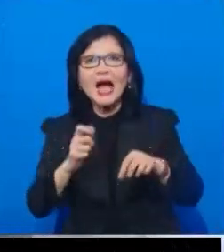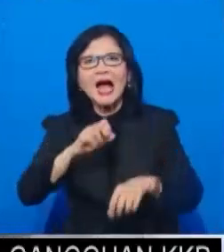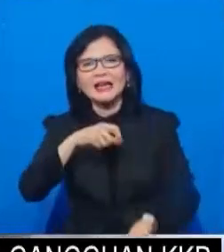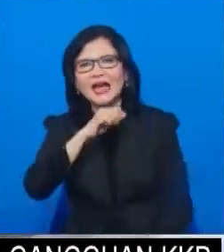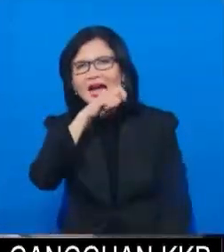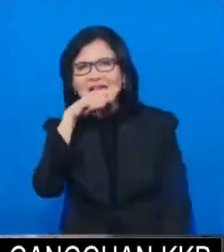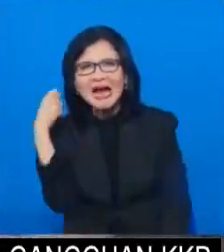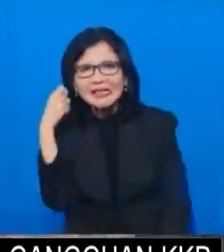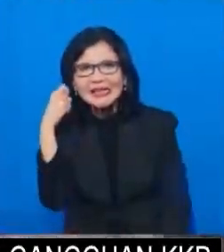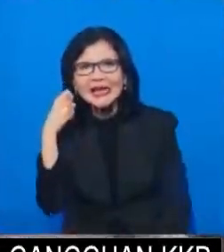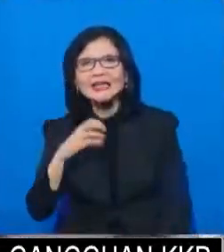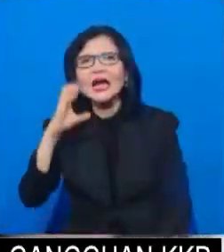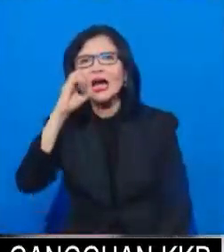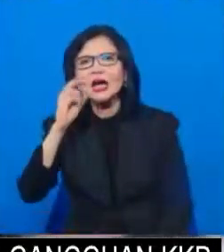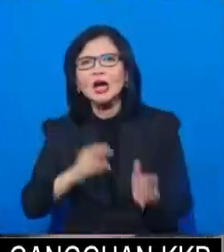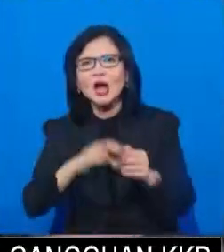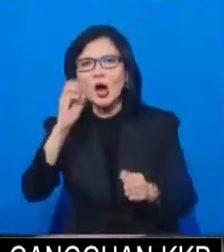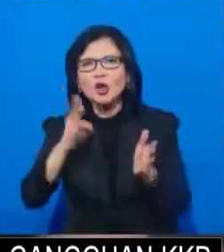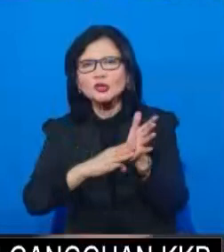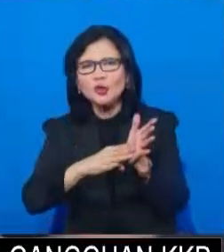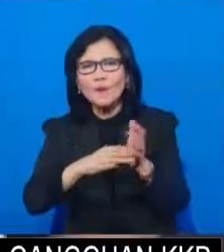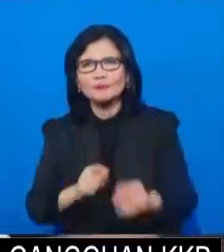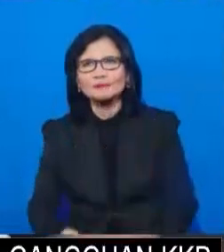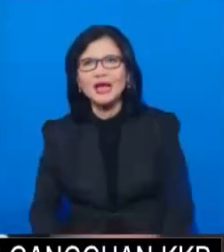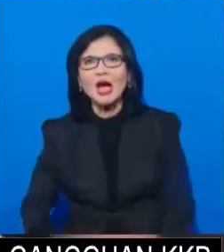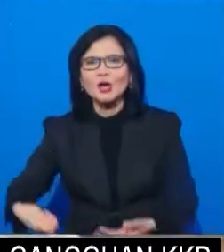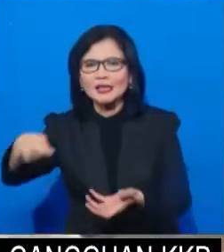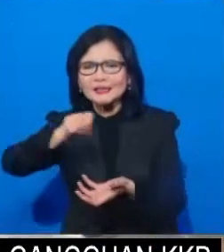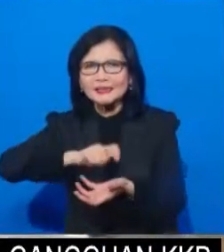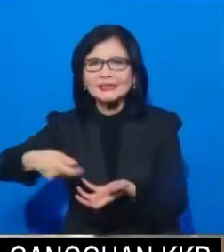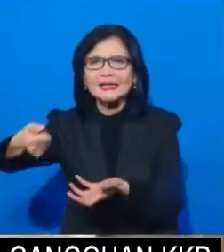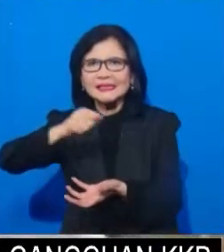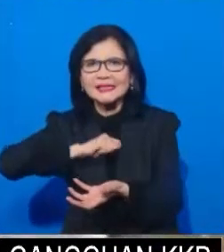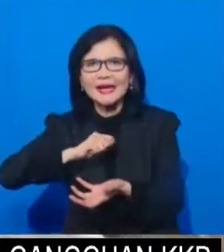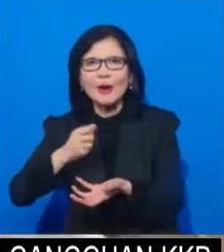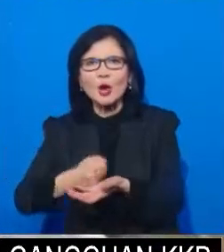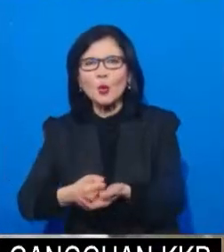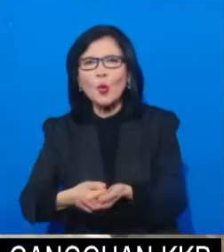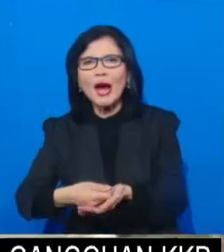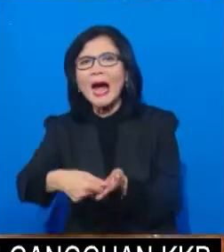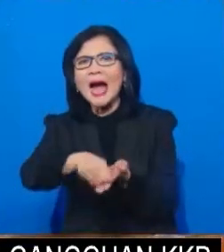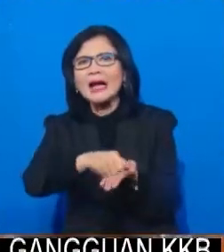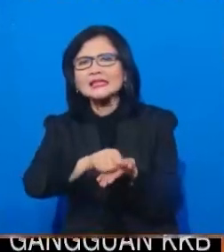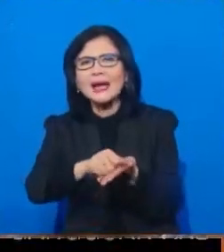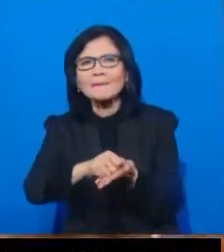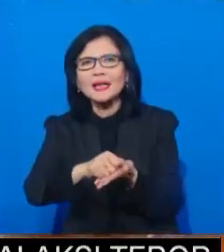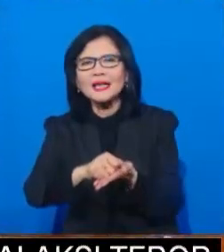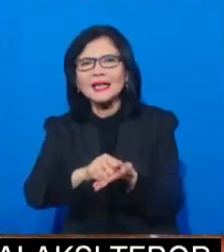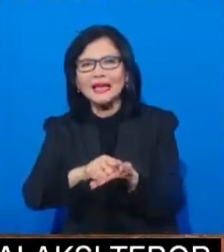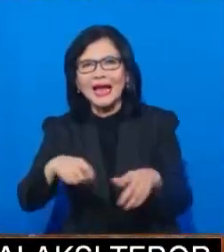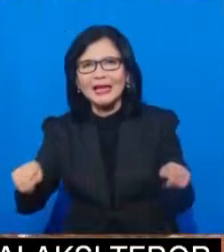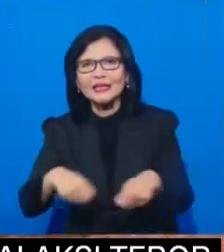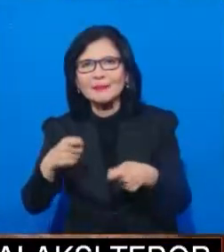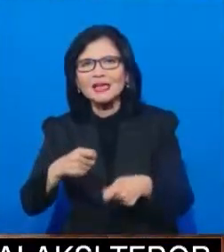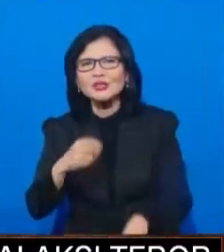oncom. Semakin nikmat apabila dibanjur alias disiram kuah sambal oncom yang dimasak dengan campuran cabai merah keriting.